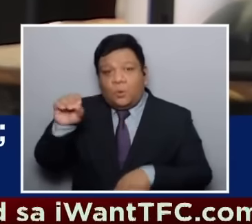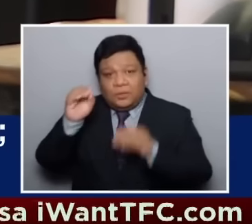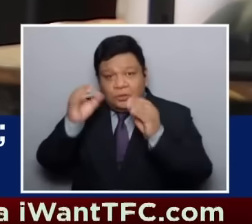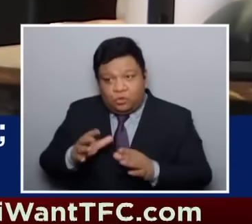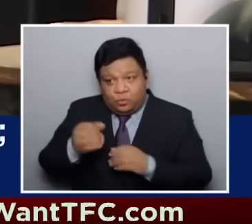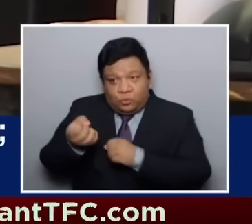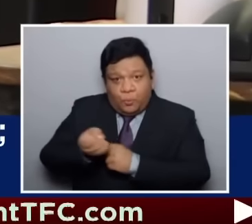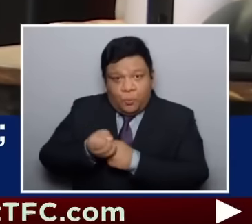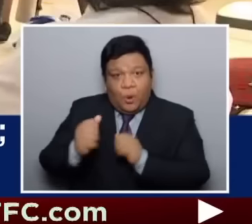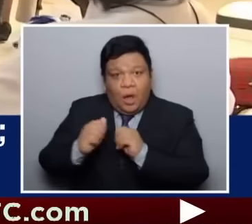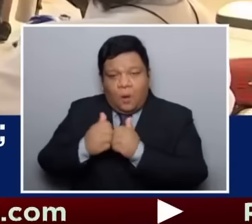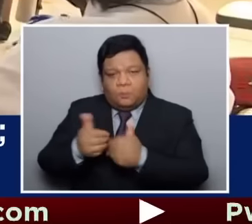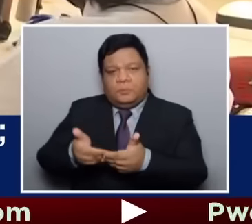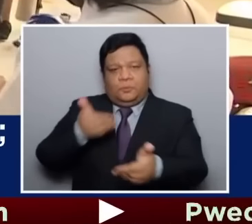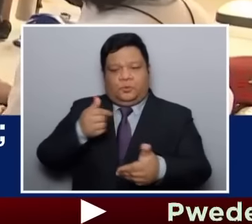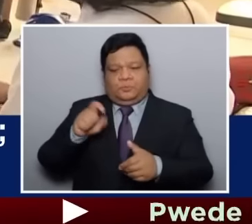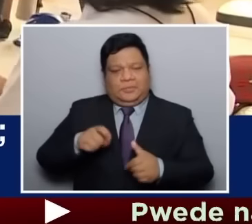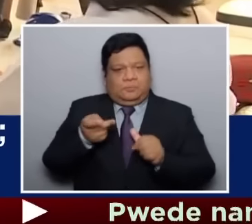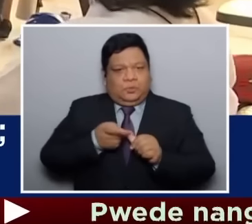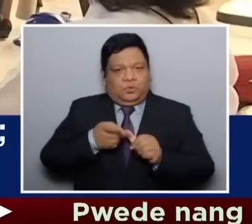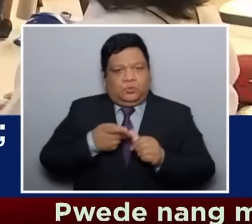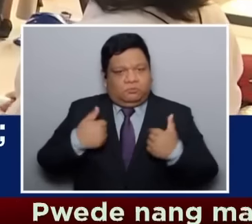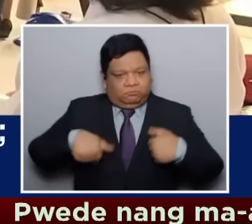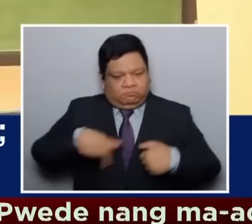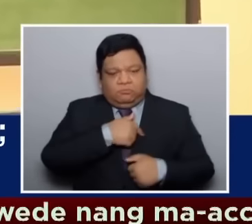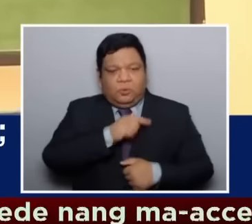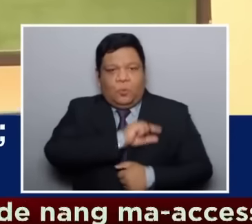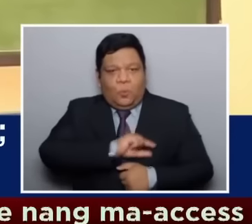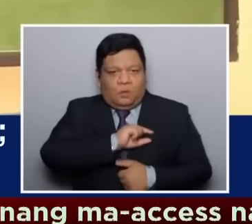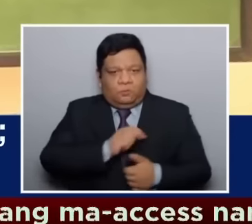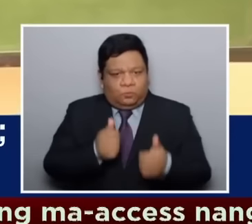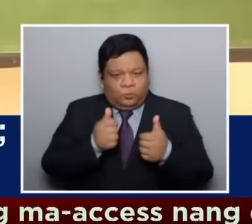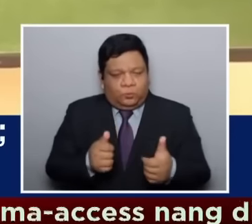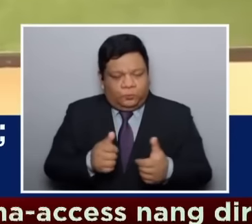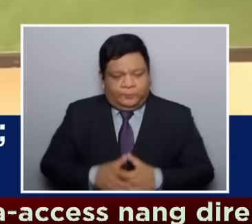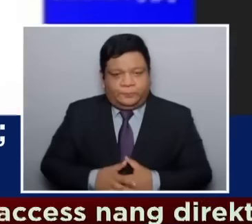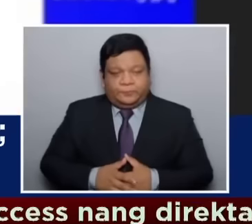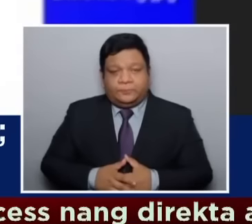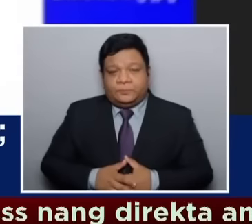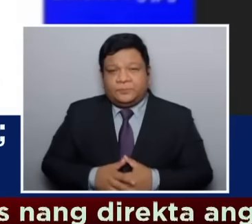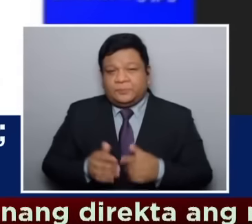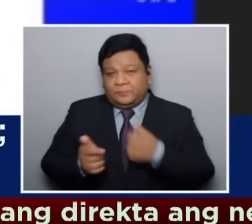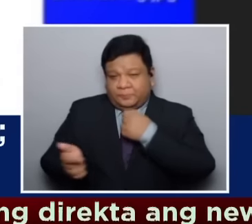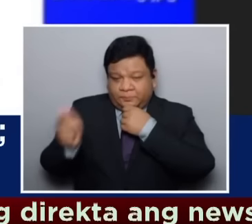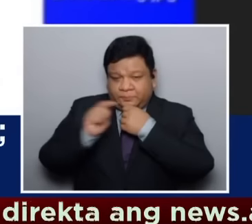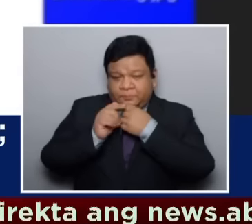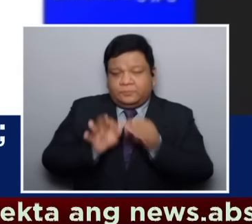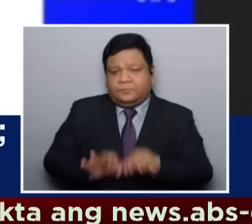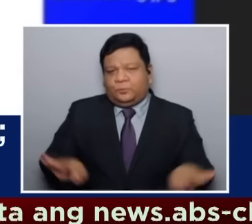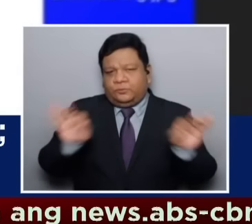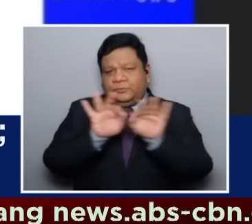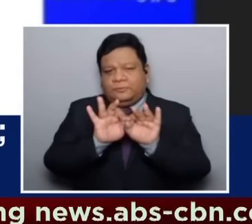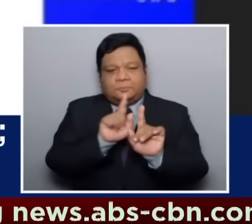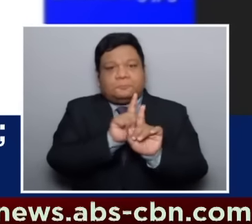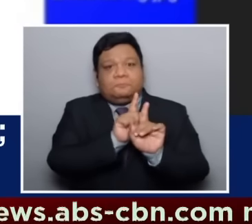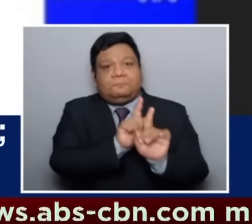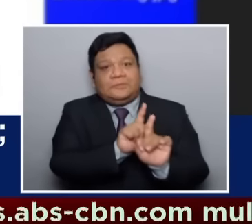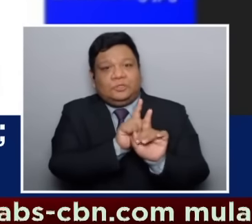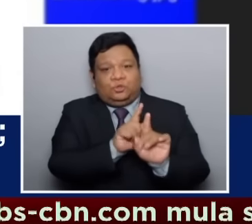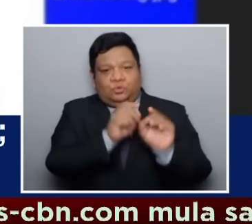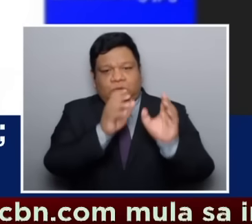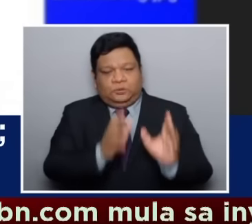Kailangan maayos muna sila. Kaya naman mahalaga rin ang pag-mentor sa mga guro. Kung gusto mo talaga na tunay na